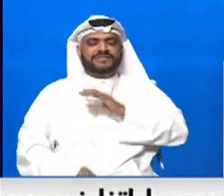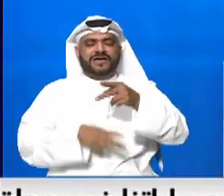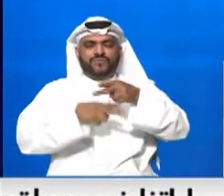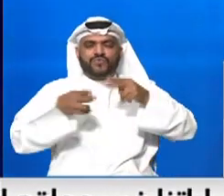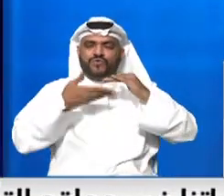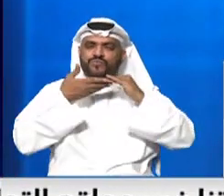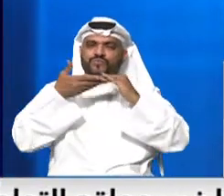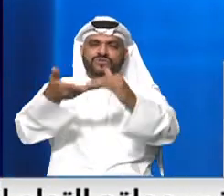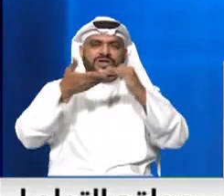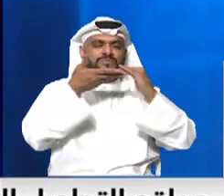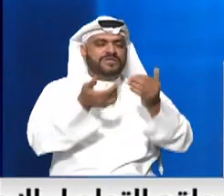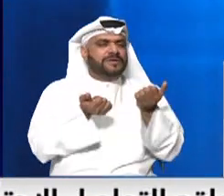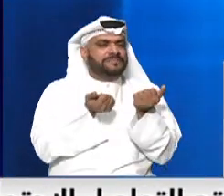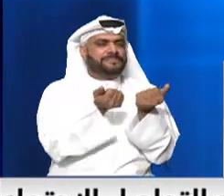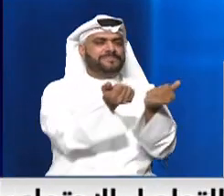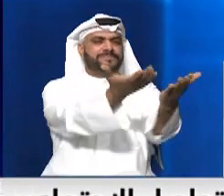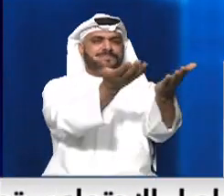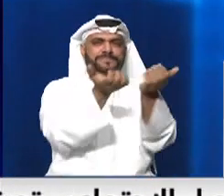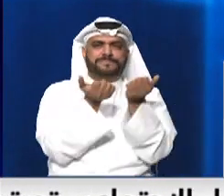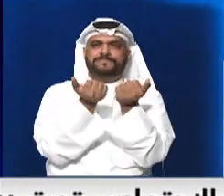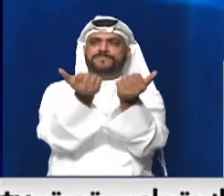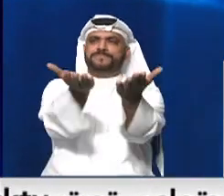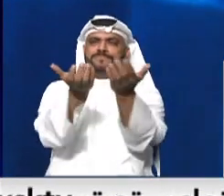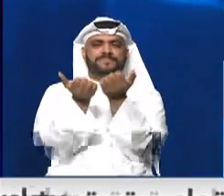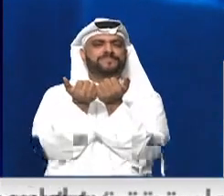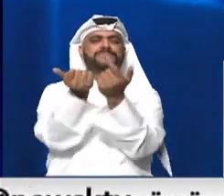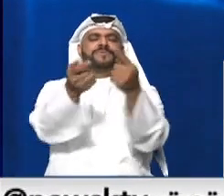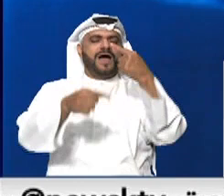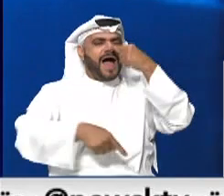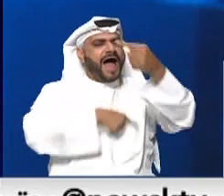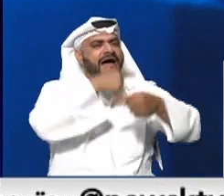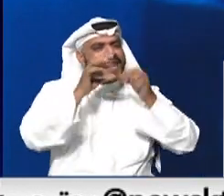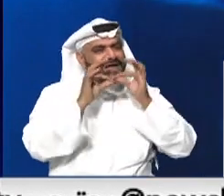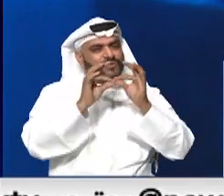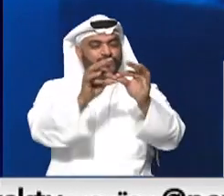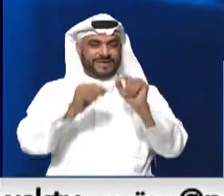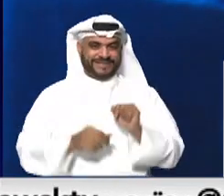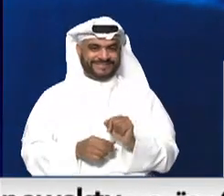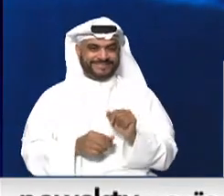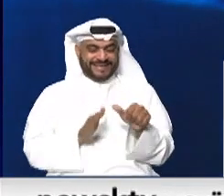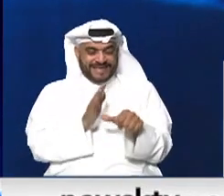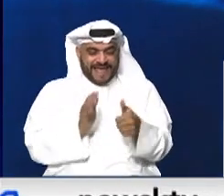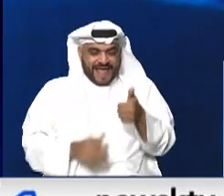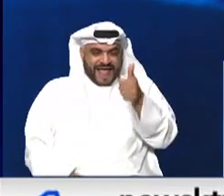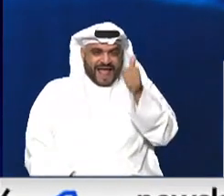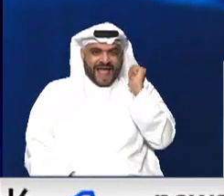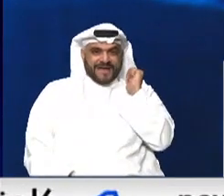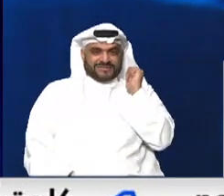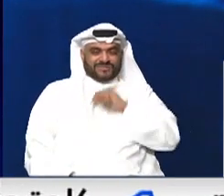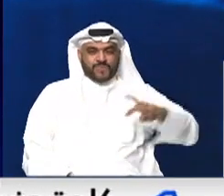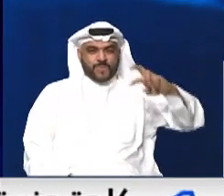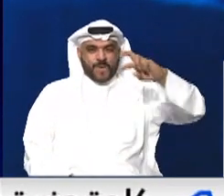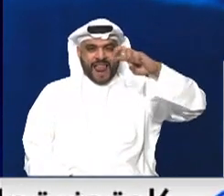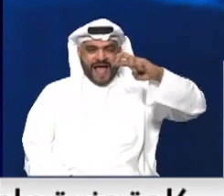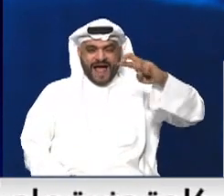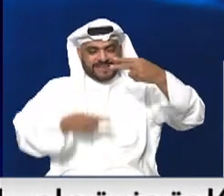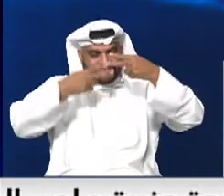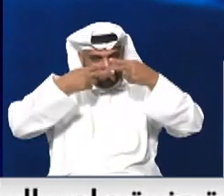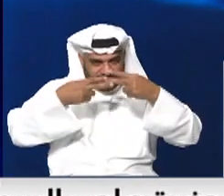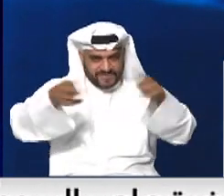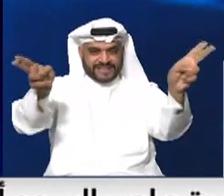انطلقت هذه الفزعة للغارمين والغارمات الكويتيين، وبتوجيهات من معالي وزير الشؤون المهندسة مي